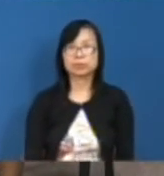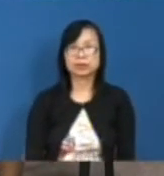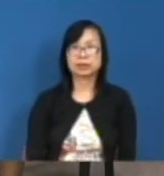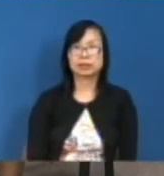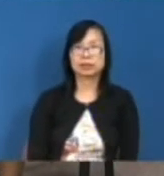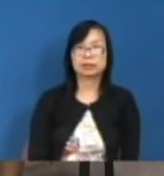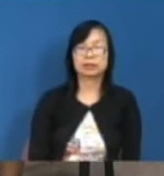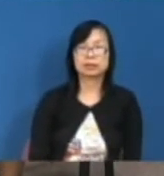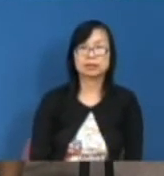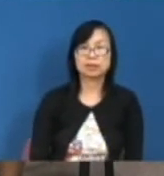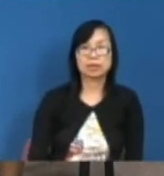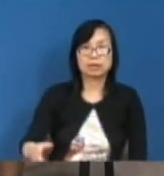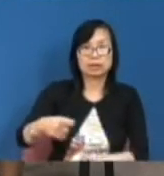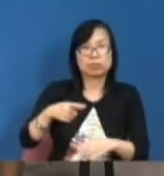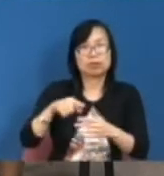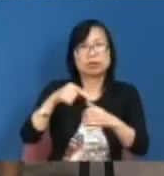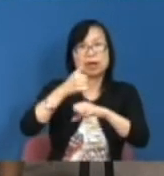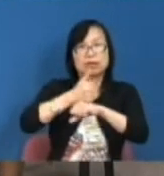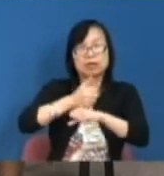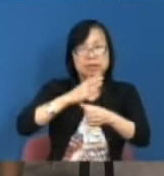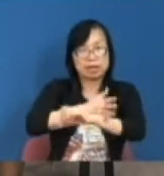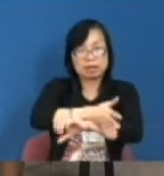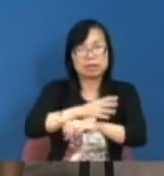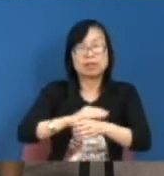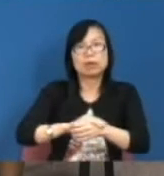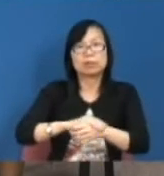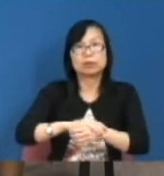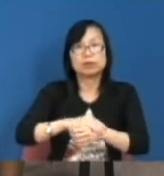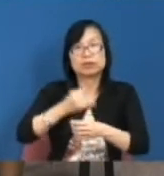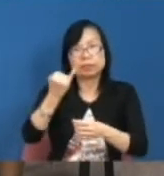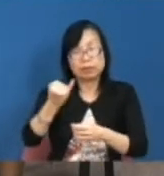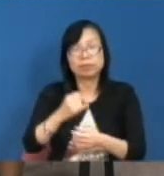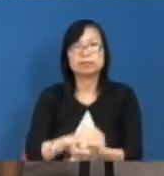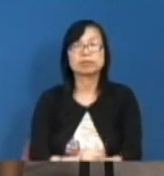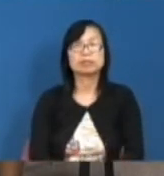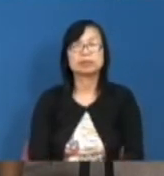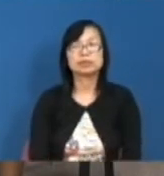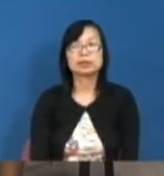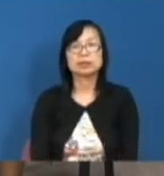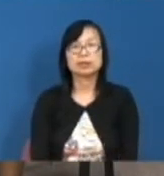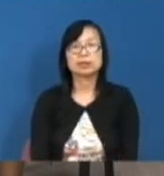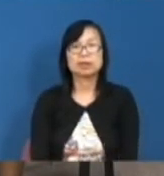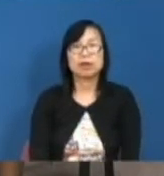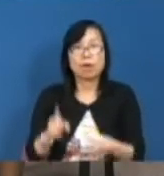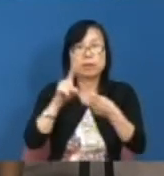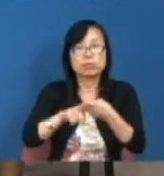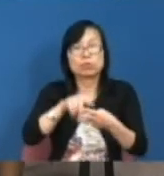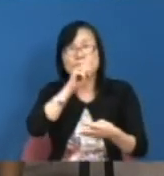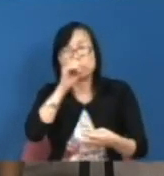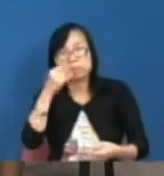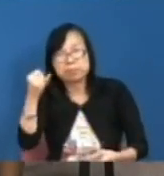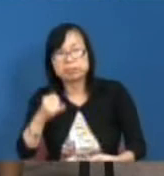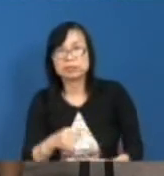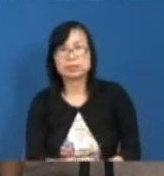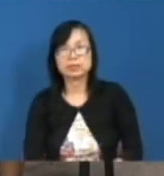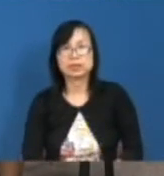我哋基層受害，令到整個社會受害。你咁諗，旗幟鮮明反對。呢個民主黨講嘢講唔到所以出嚟，